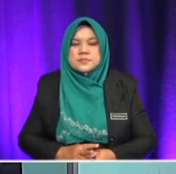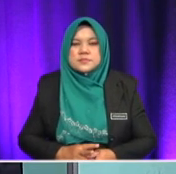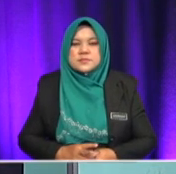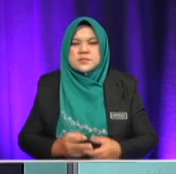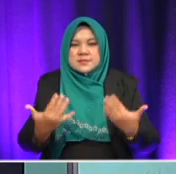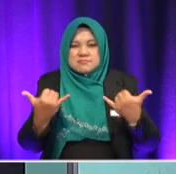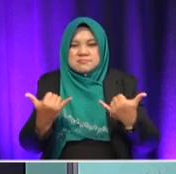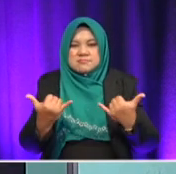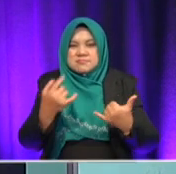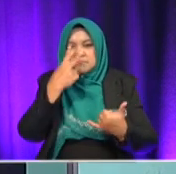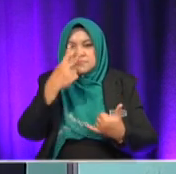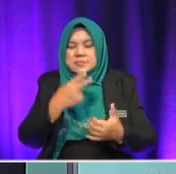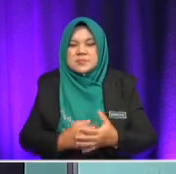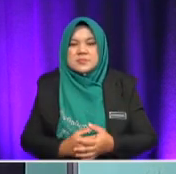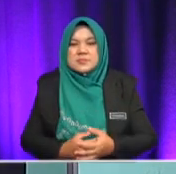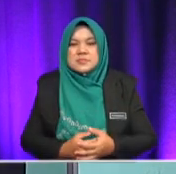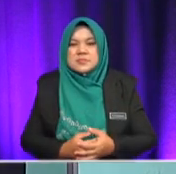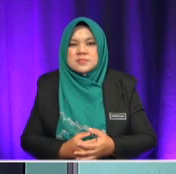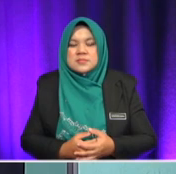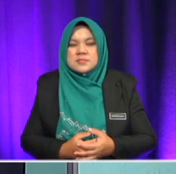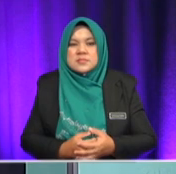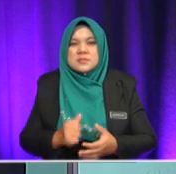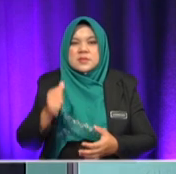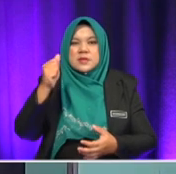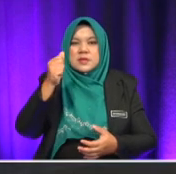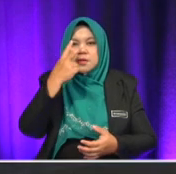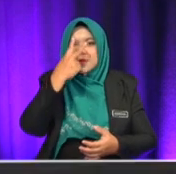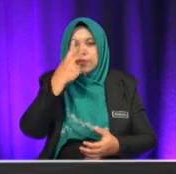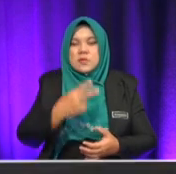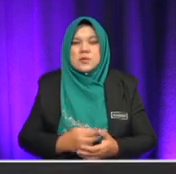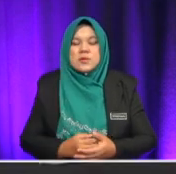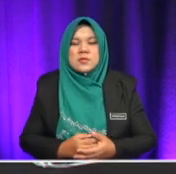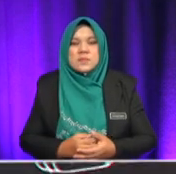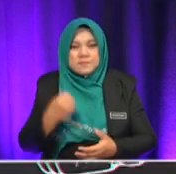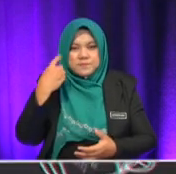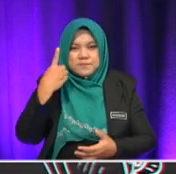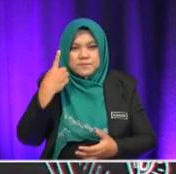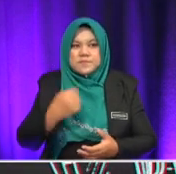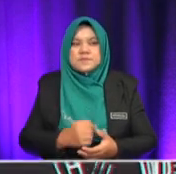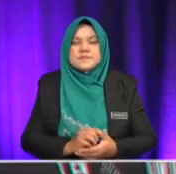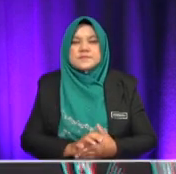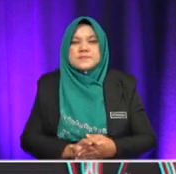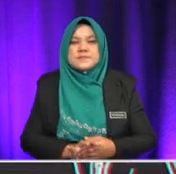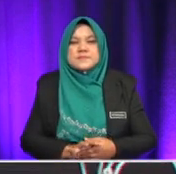ya nampak sejak semua lah yang pula tak membantu Coba angkat tengok Oke Faiz paham